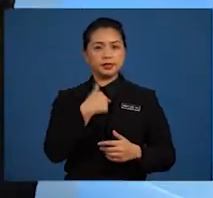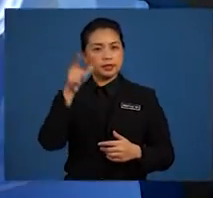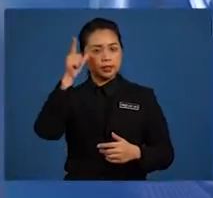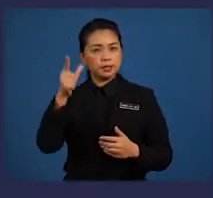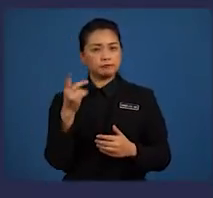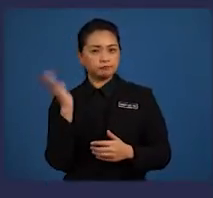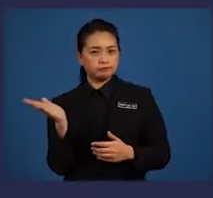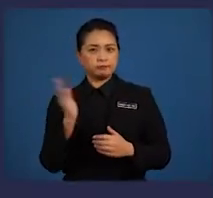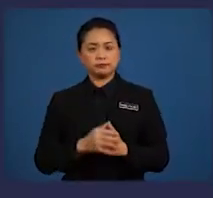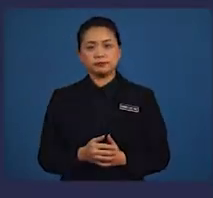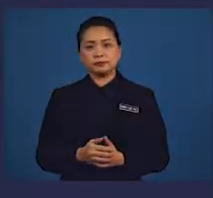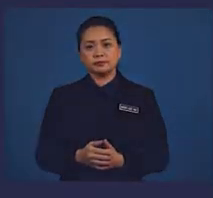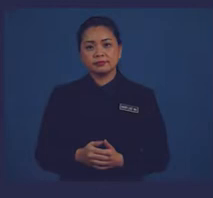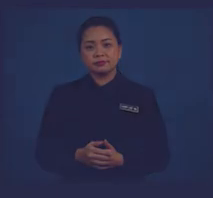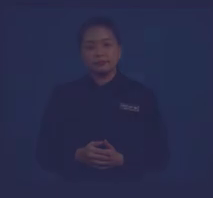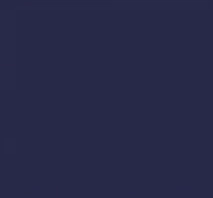lihat Valentino